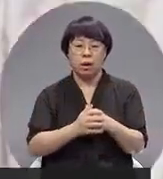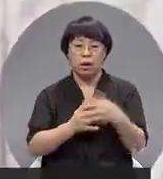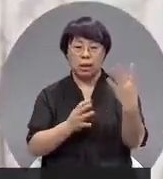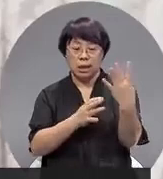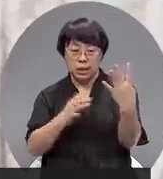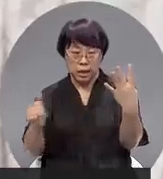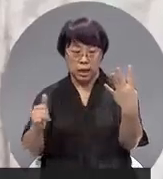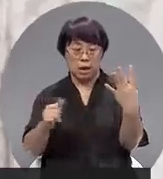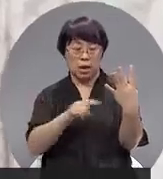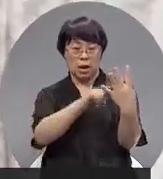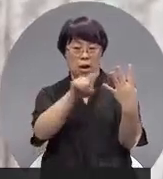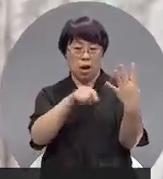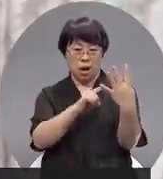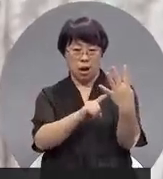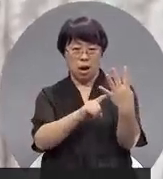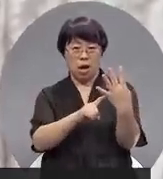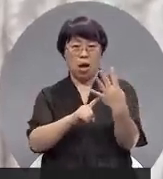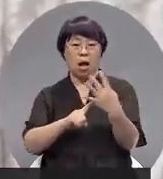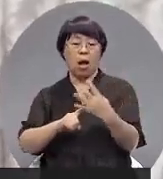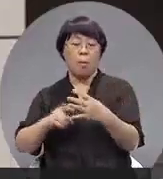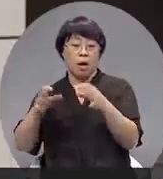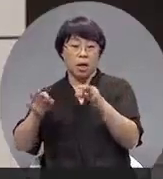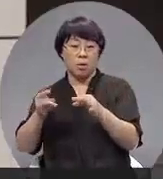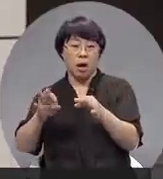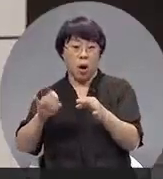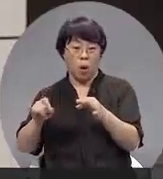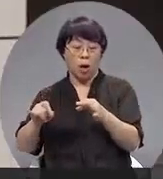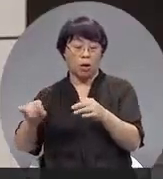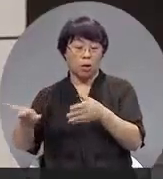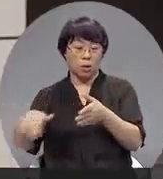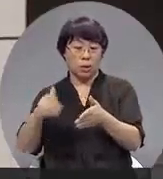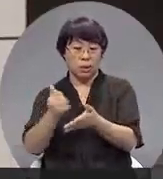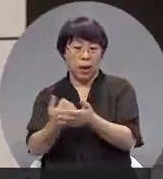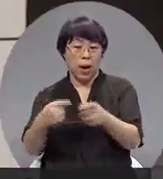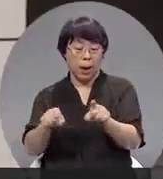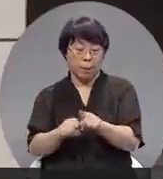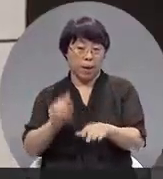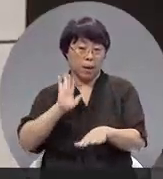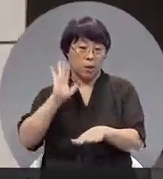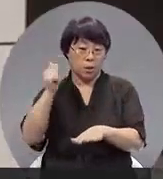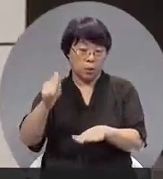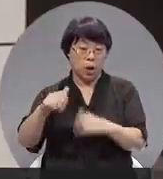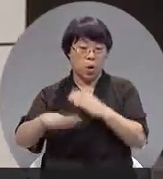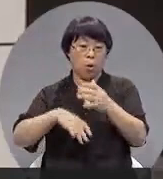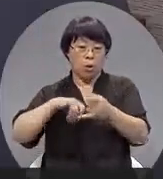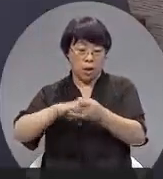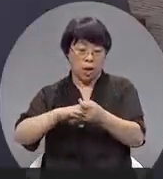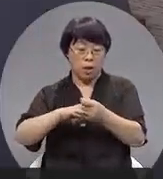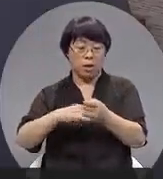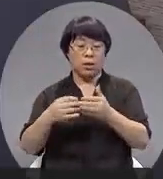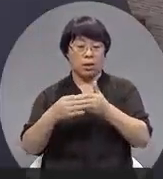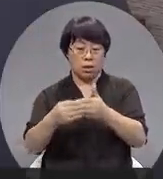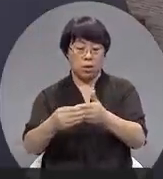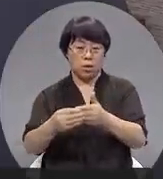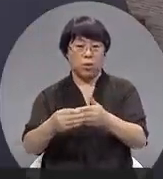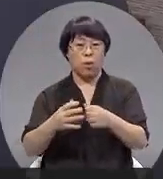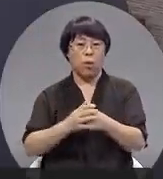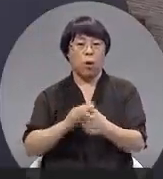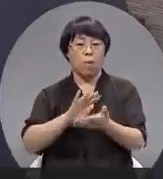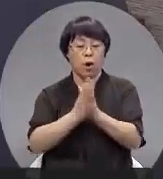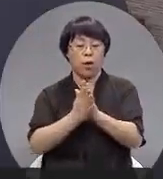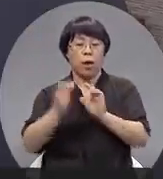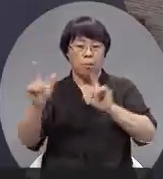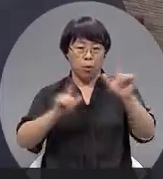현역 의원 김영환 지사 등과 함께 대통령의 공약이행을 이끌어 달라진 모습으로 내 운연 총선을